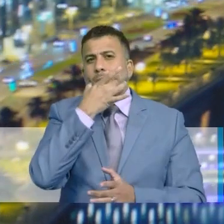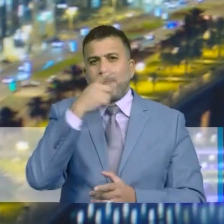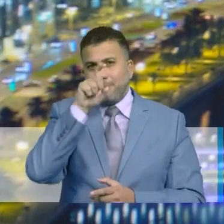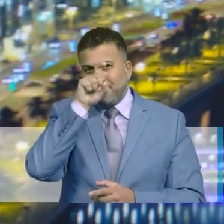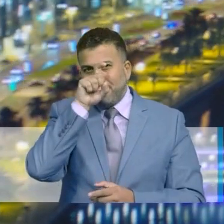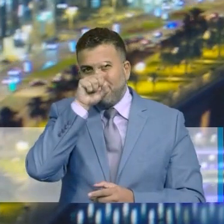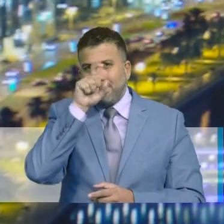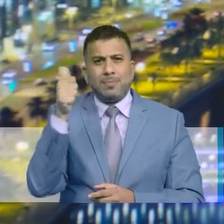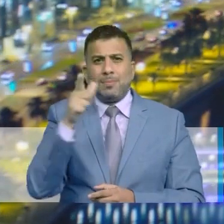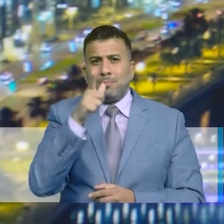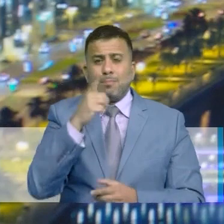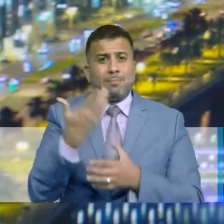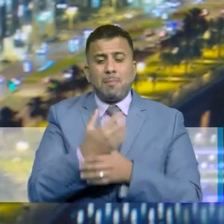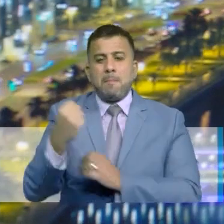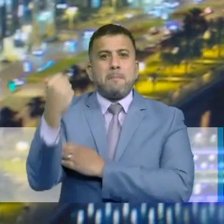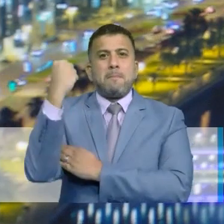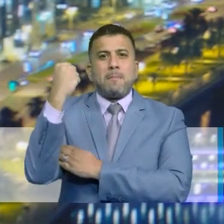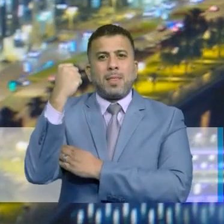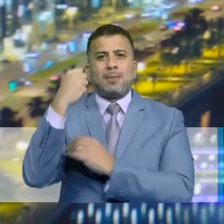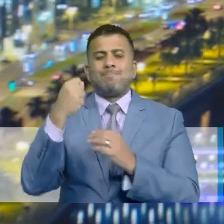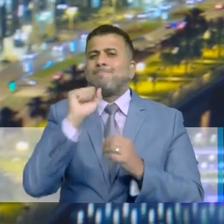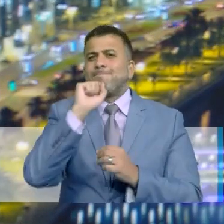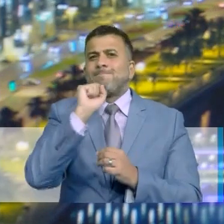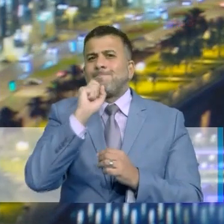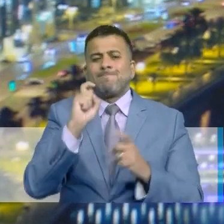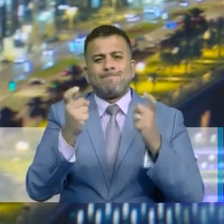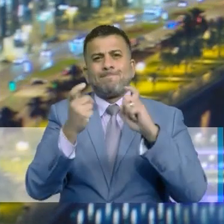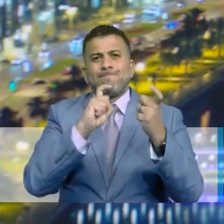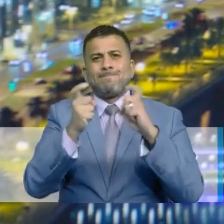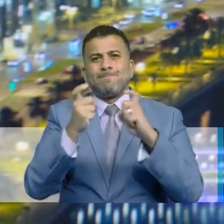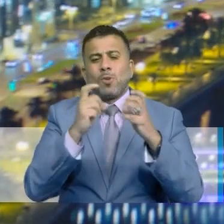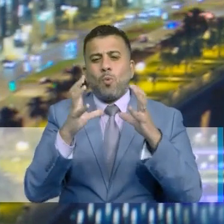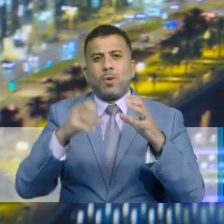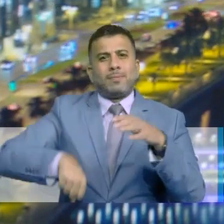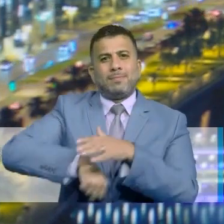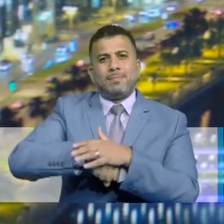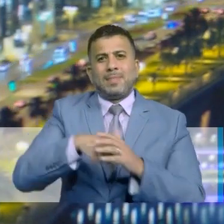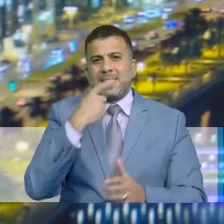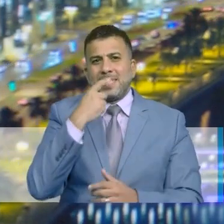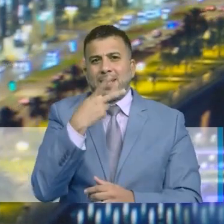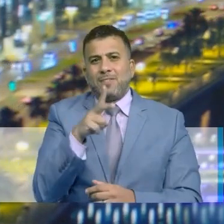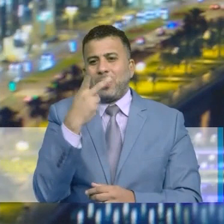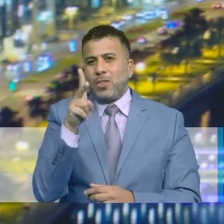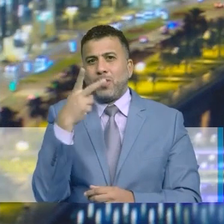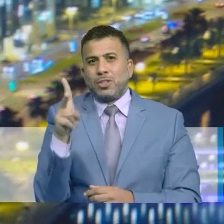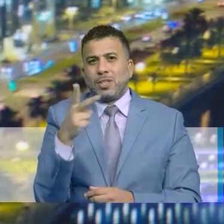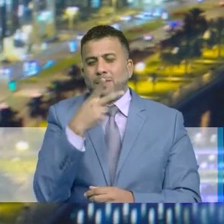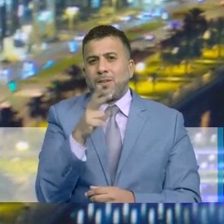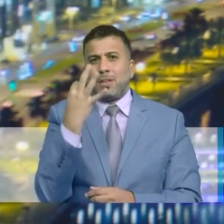الاهلي بمناسبه تتويجه بطلا لدوري ادنوك للمحترفين لكره القدم لموسم 2022